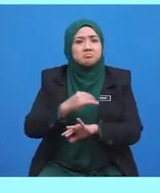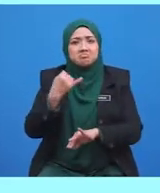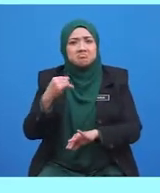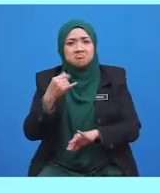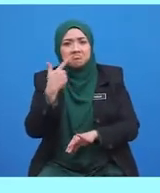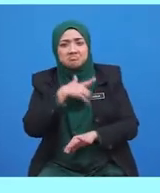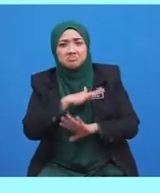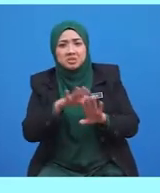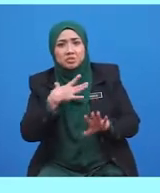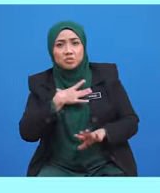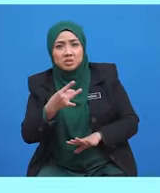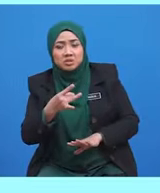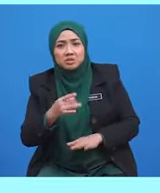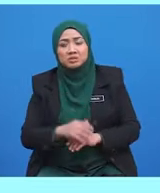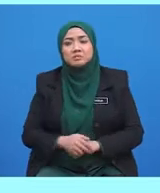Perhatikan